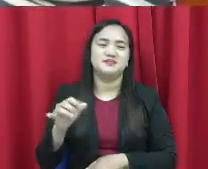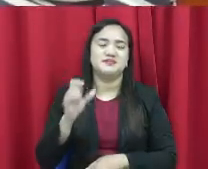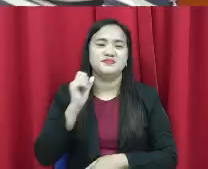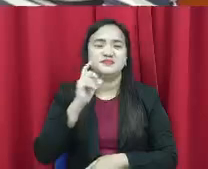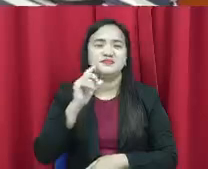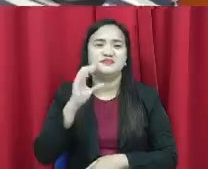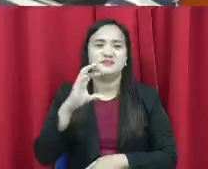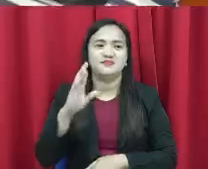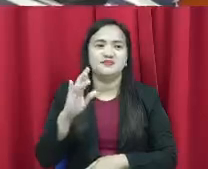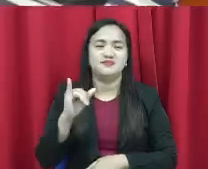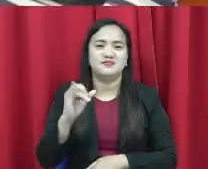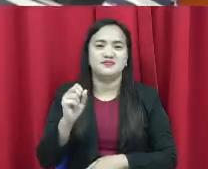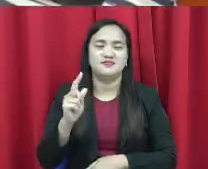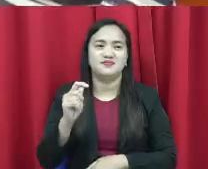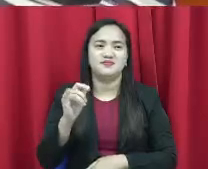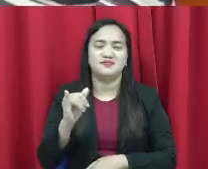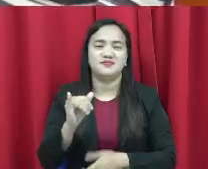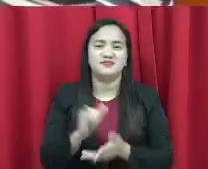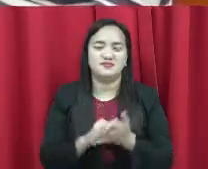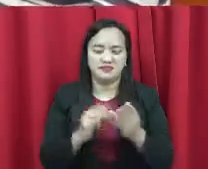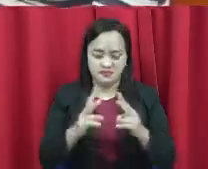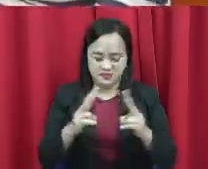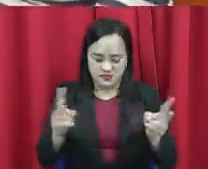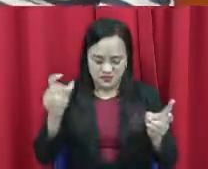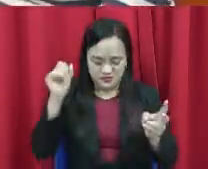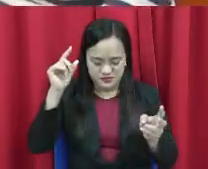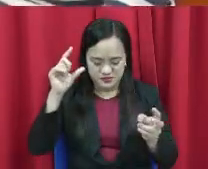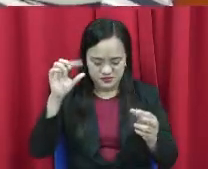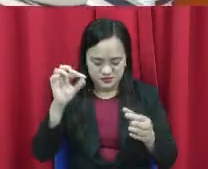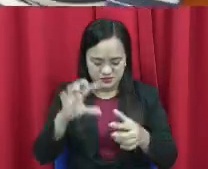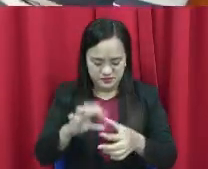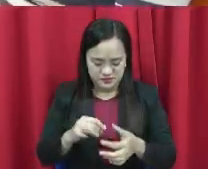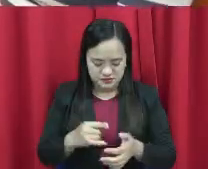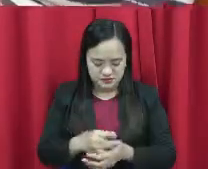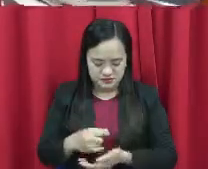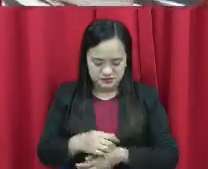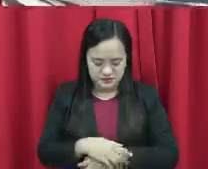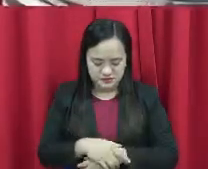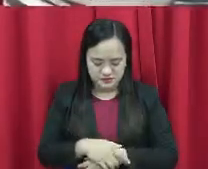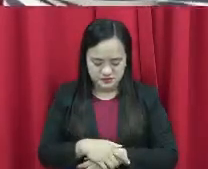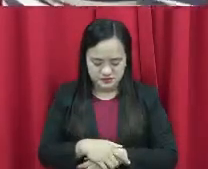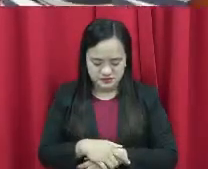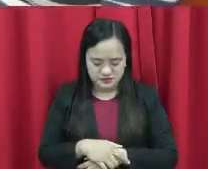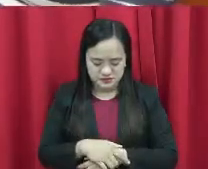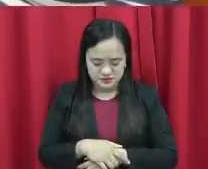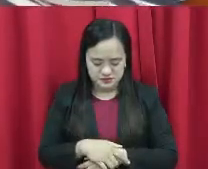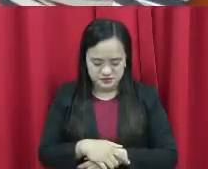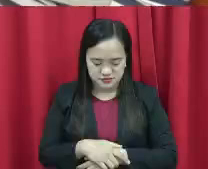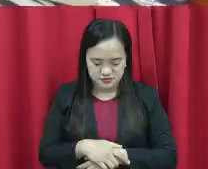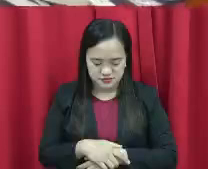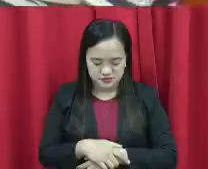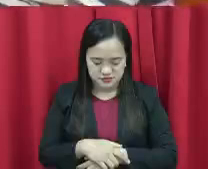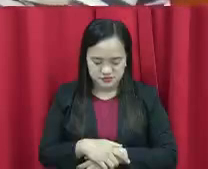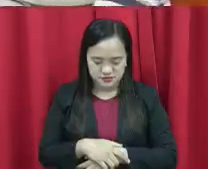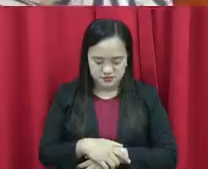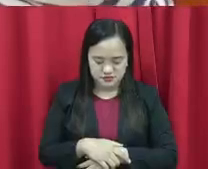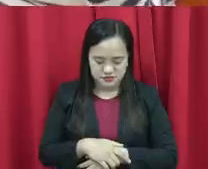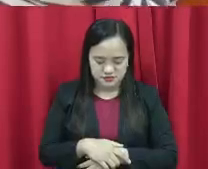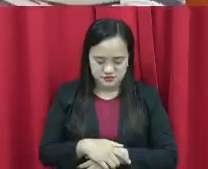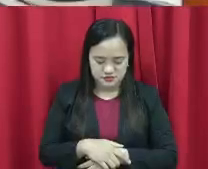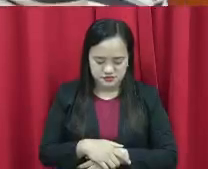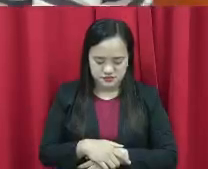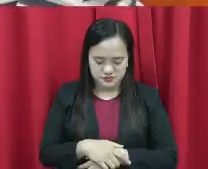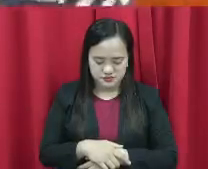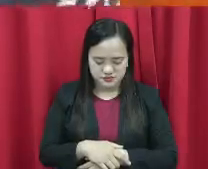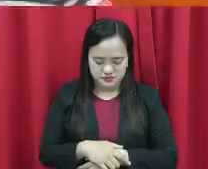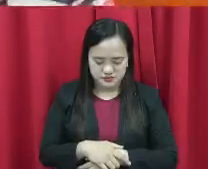ay Dela ka Sis Wag ka na sumama pero Nabanggit ni sir bago na isip ni Christy